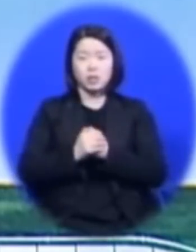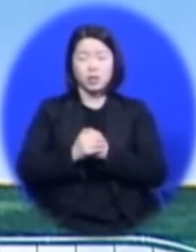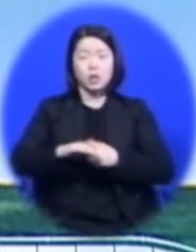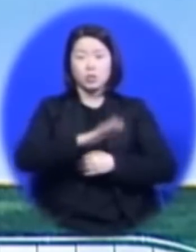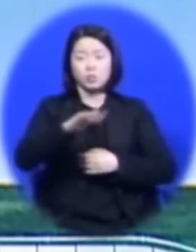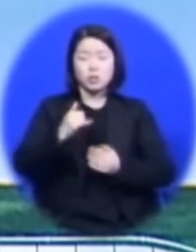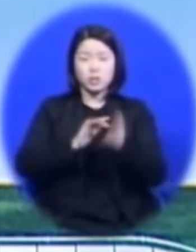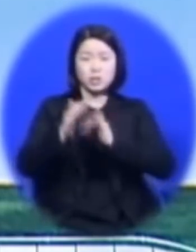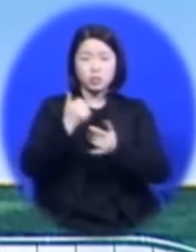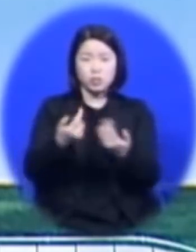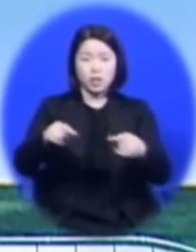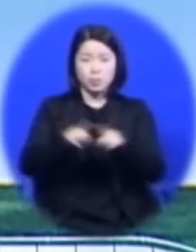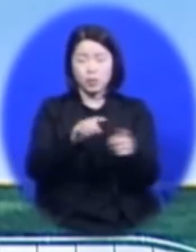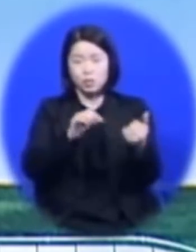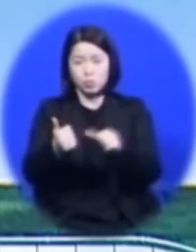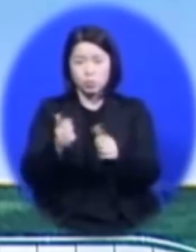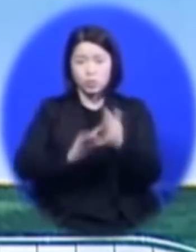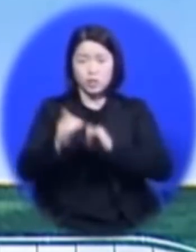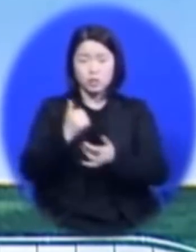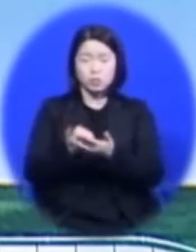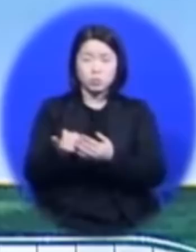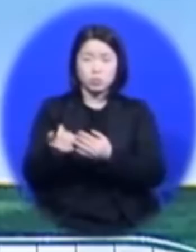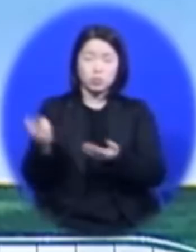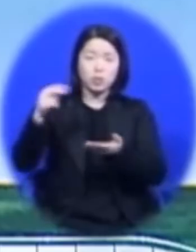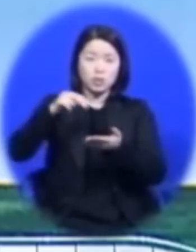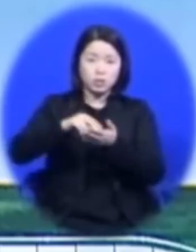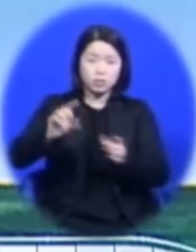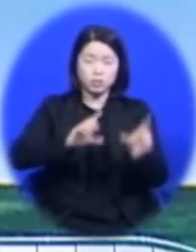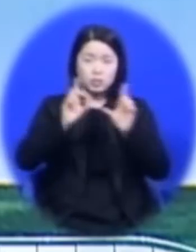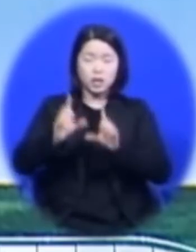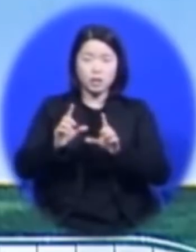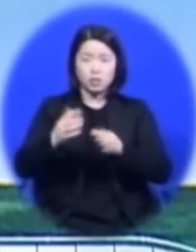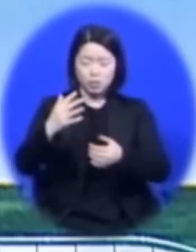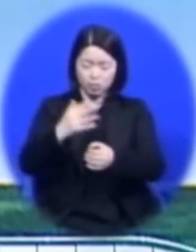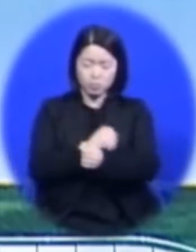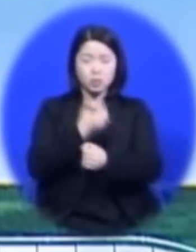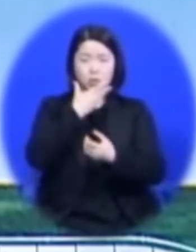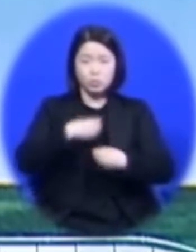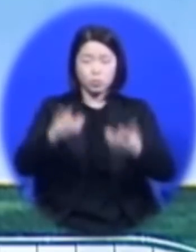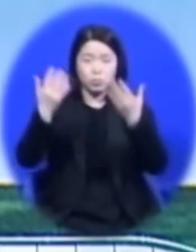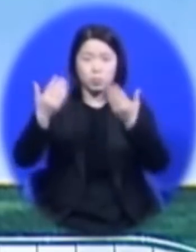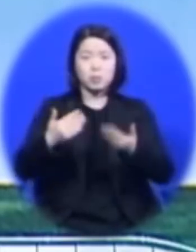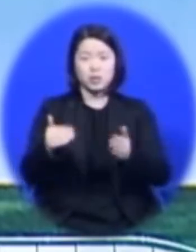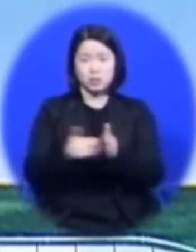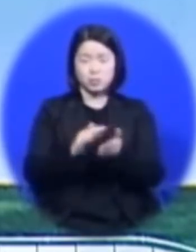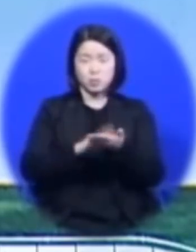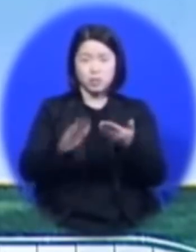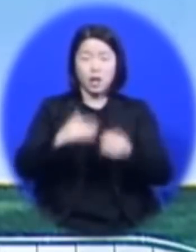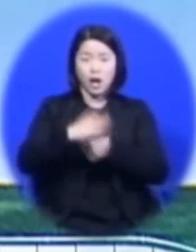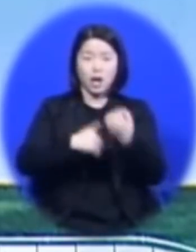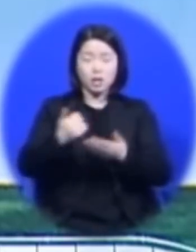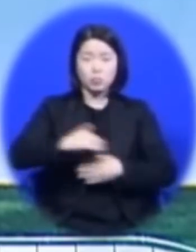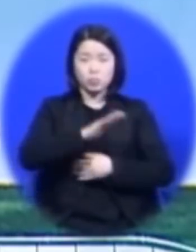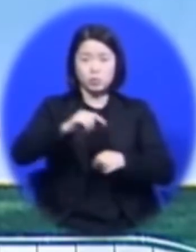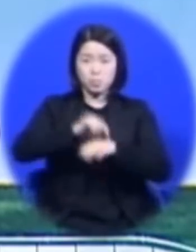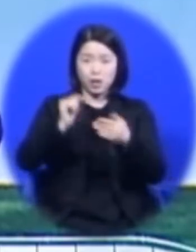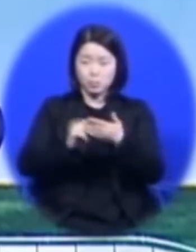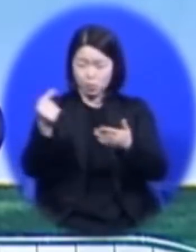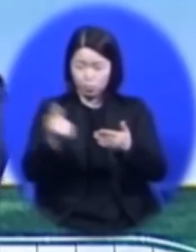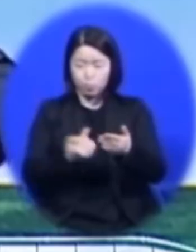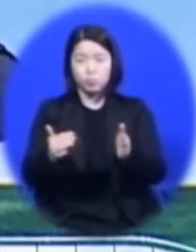우리는 예수님과 함께 죽고 예수님으로 사는 엄청난 축복을 받았습니다 하나님은 우리 마음에 오셨습니까